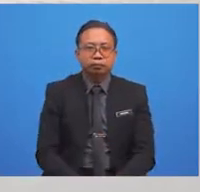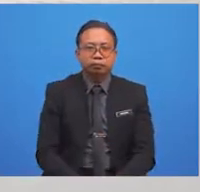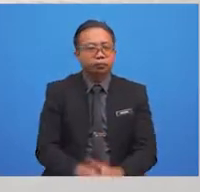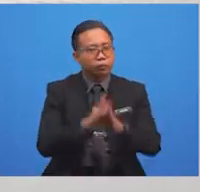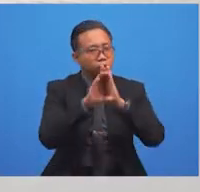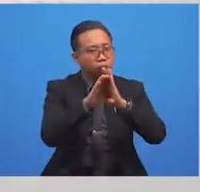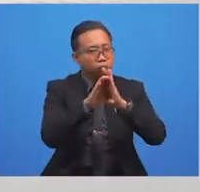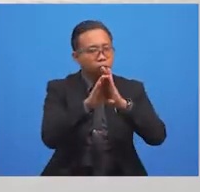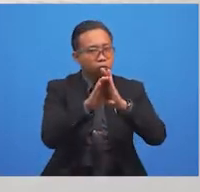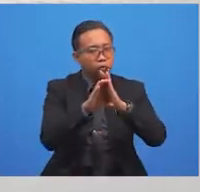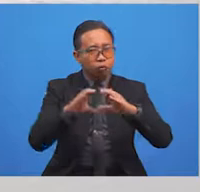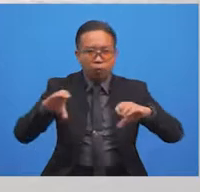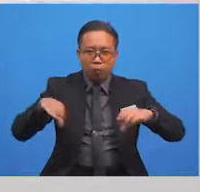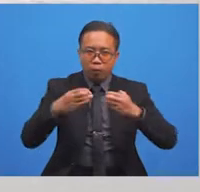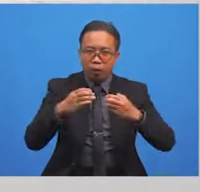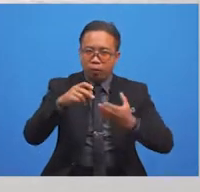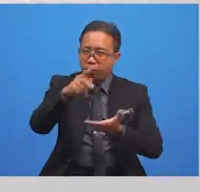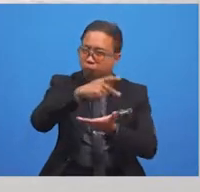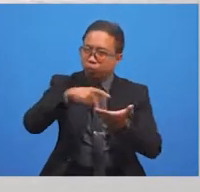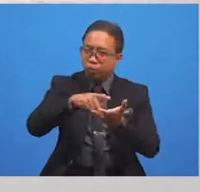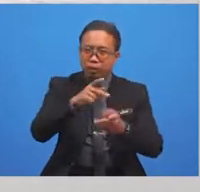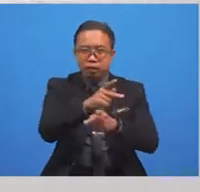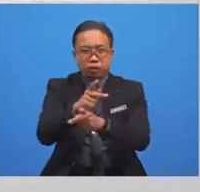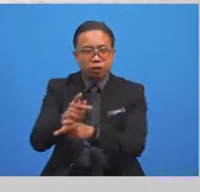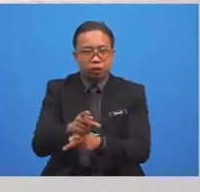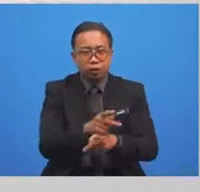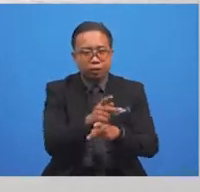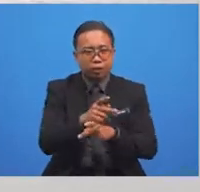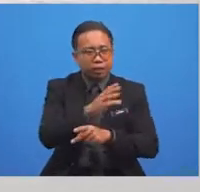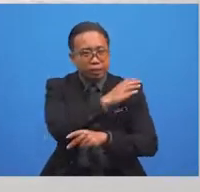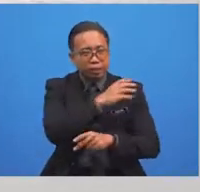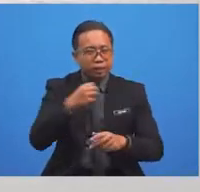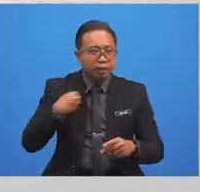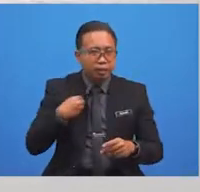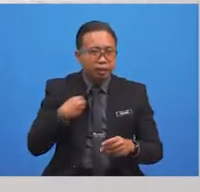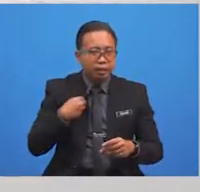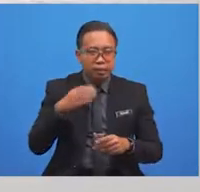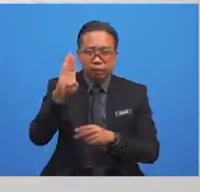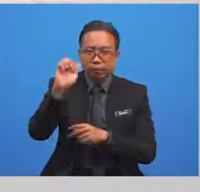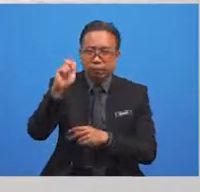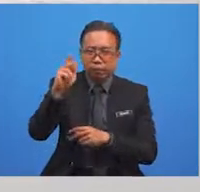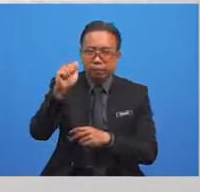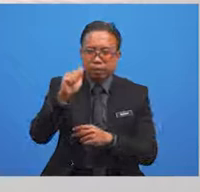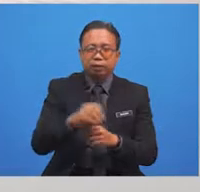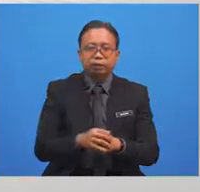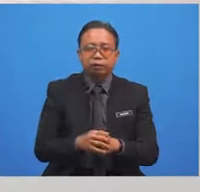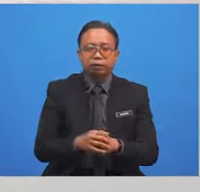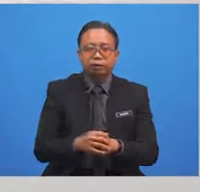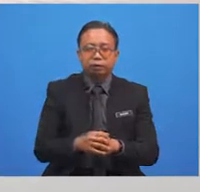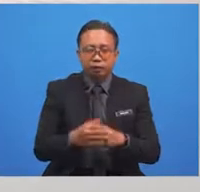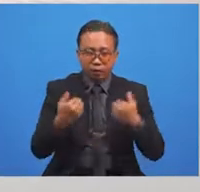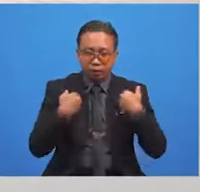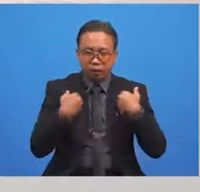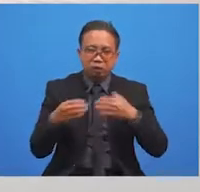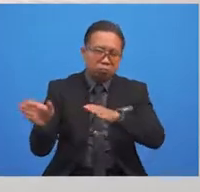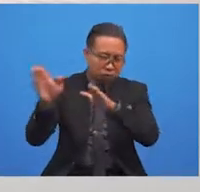Contohnya, menubuhkan pusat pemuliharaan dan pembiak bakaan spesies yang